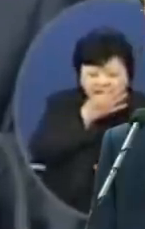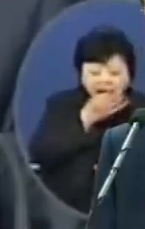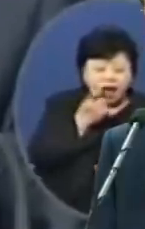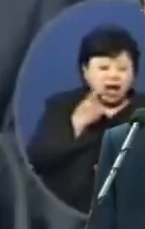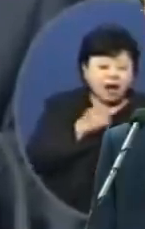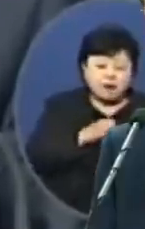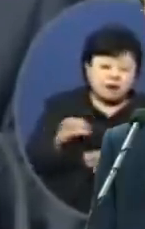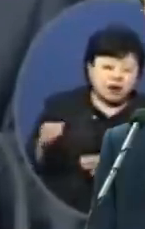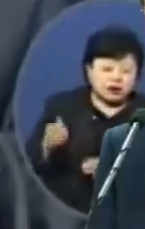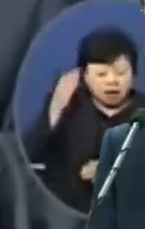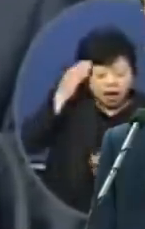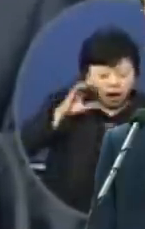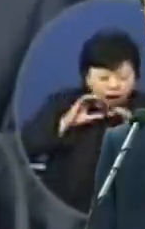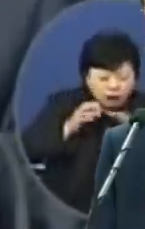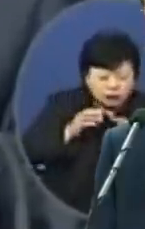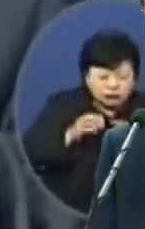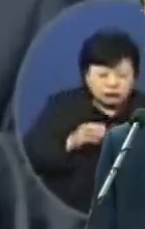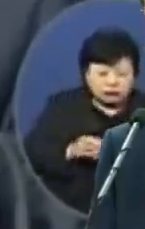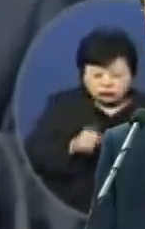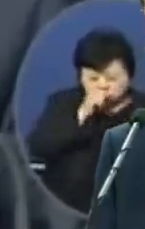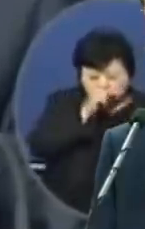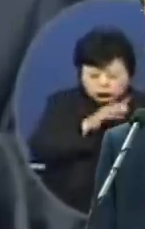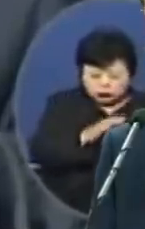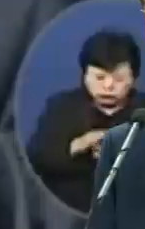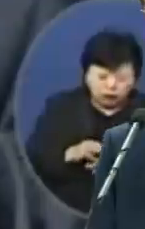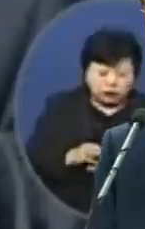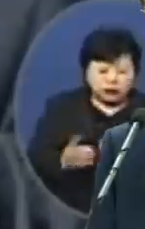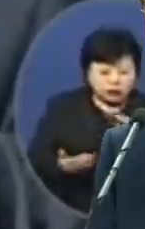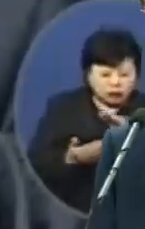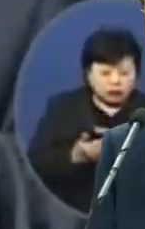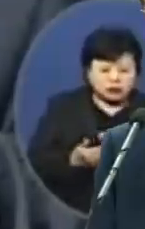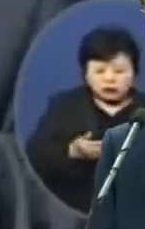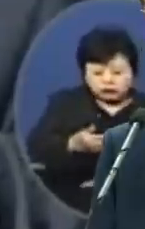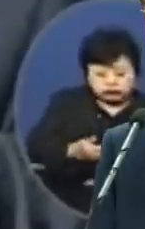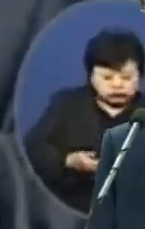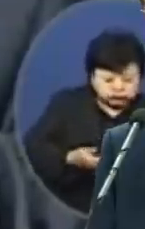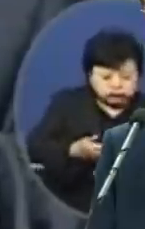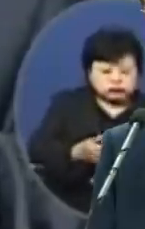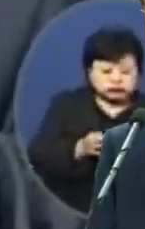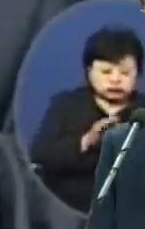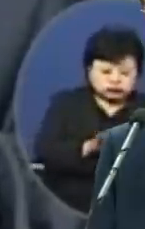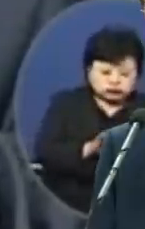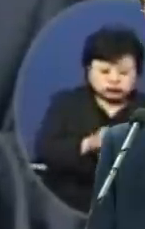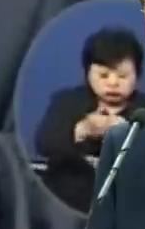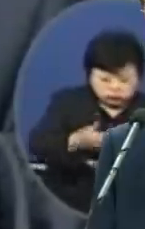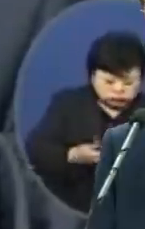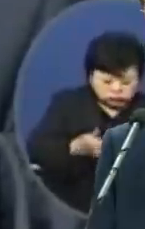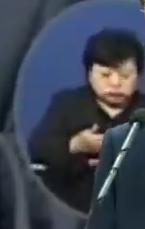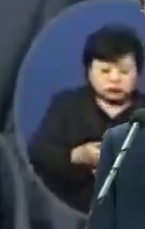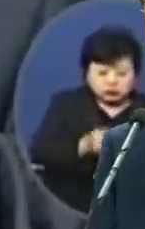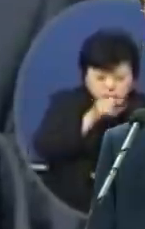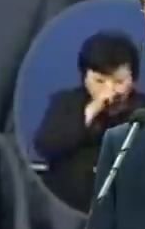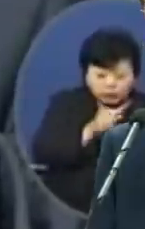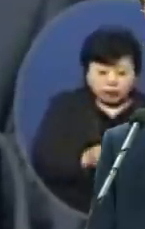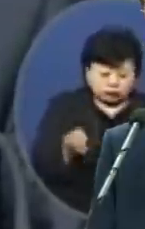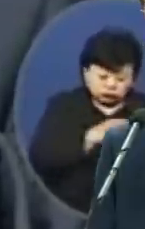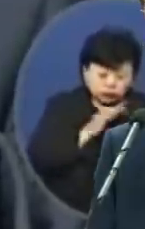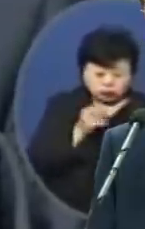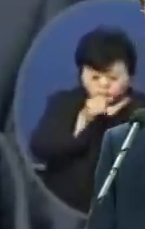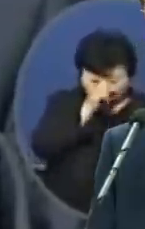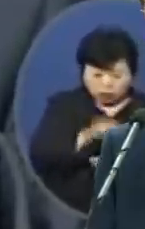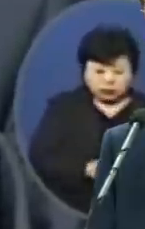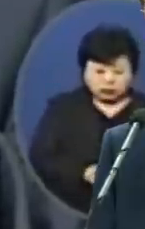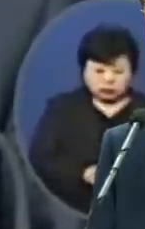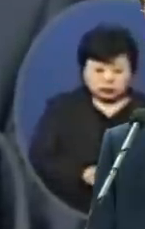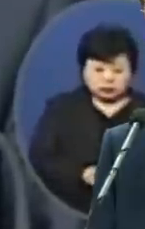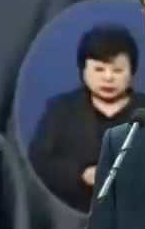서로 좋은 관계 맺어서 왔다 갔다 하고 물자도 구제도 좀 받고 원조도 받고 우리 잘 살아보자.